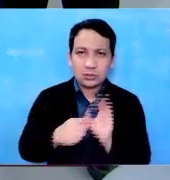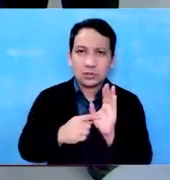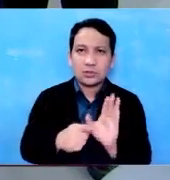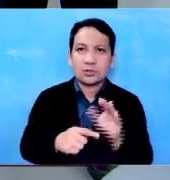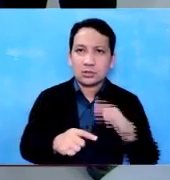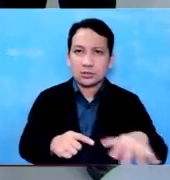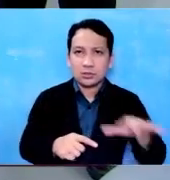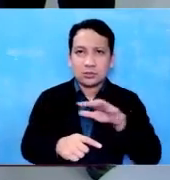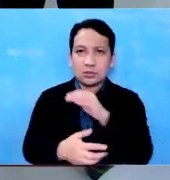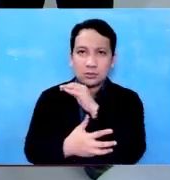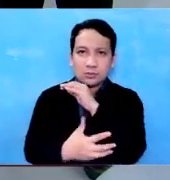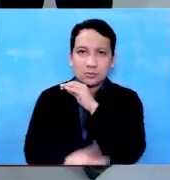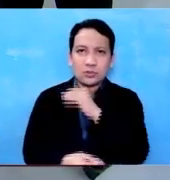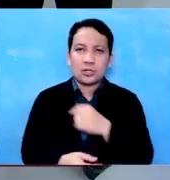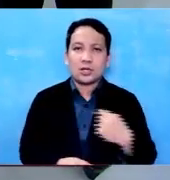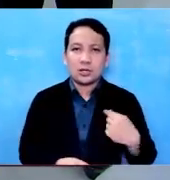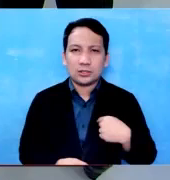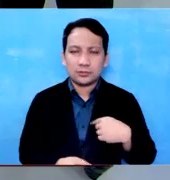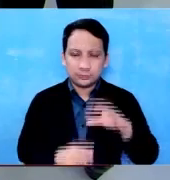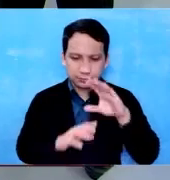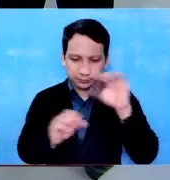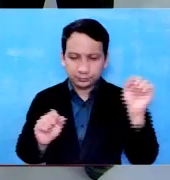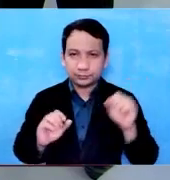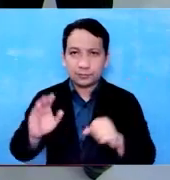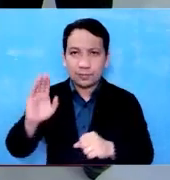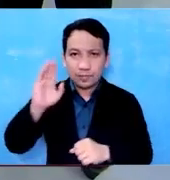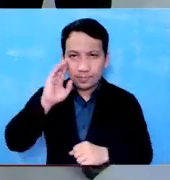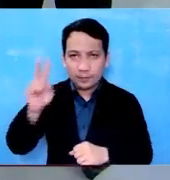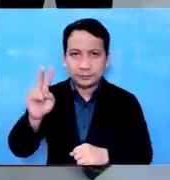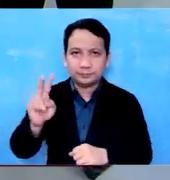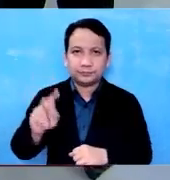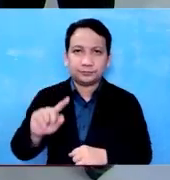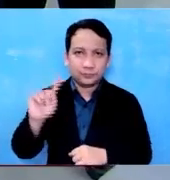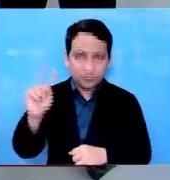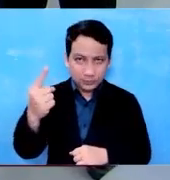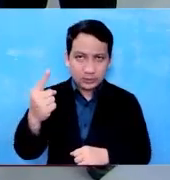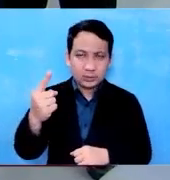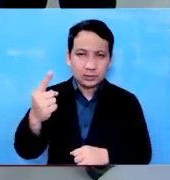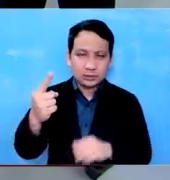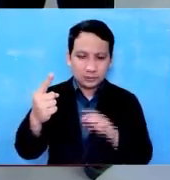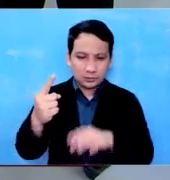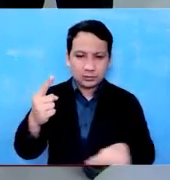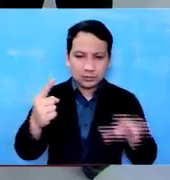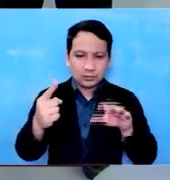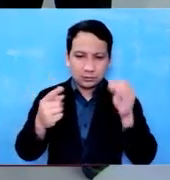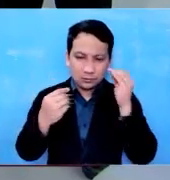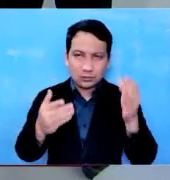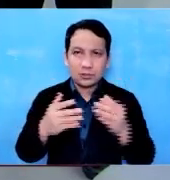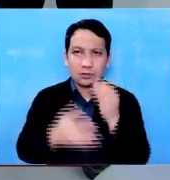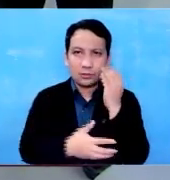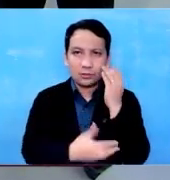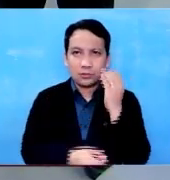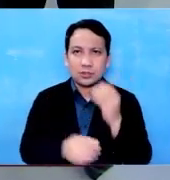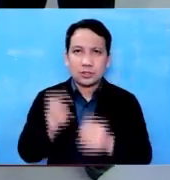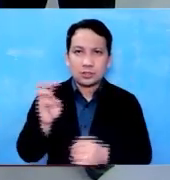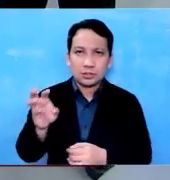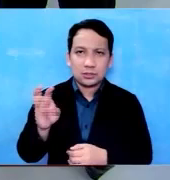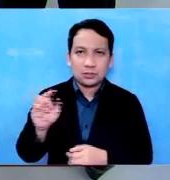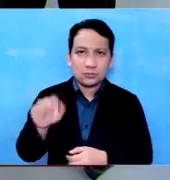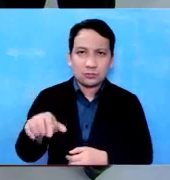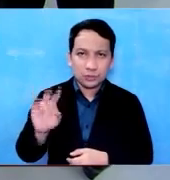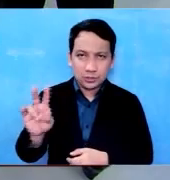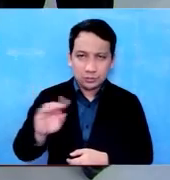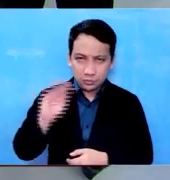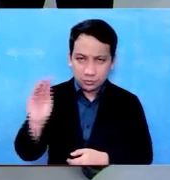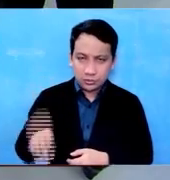mahirap. Panahon naman ni Pangulong Duterte, nasa isa na lamang sa bawat anim ang mahirap or 16.7%